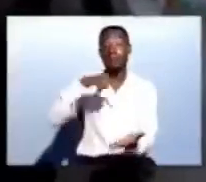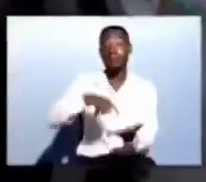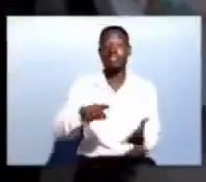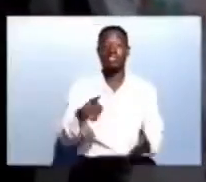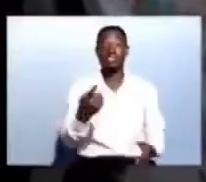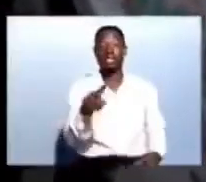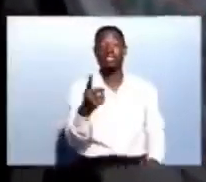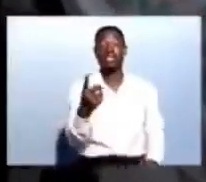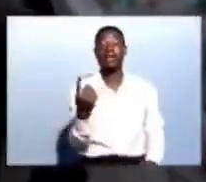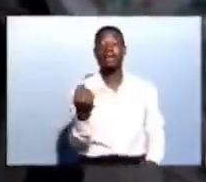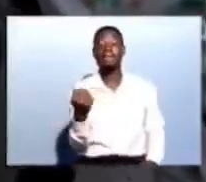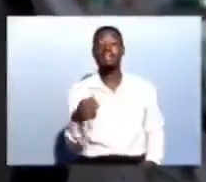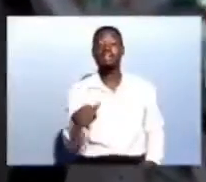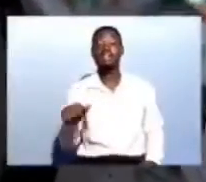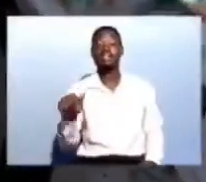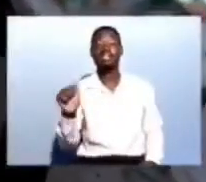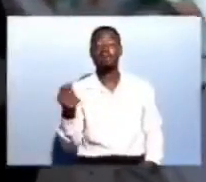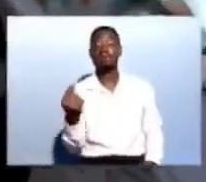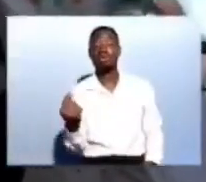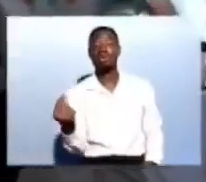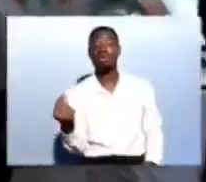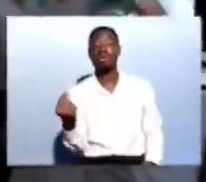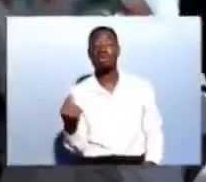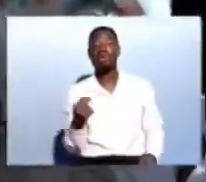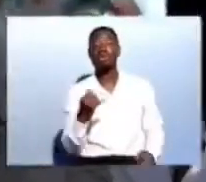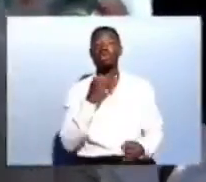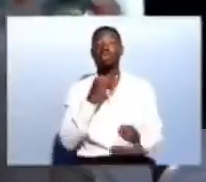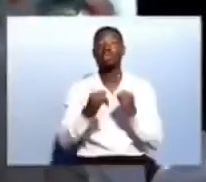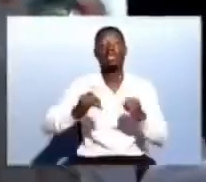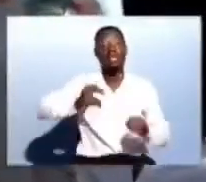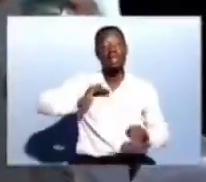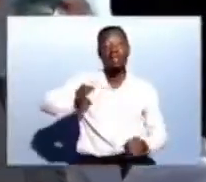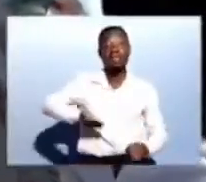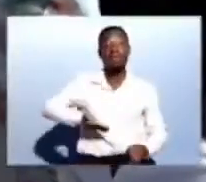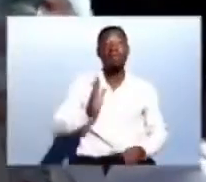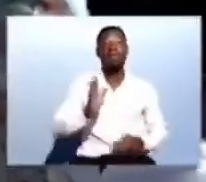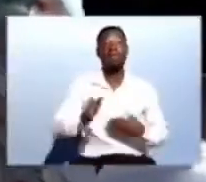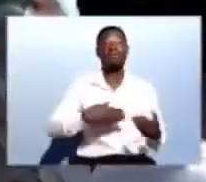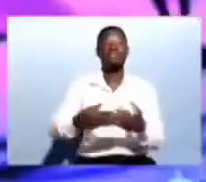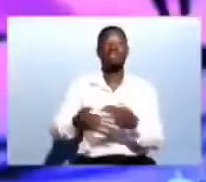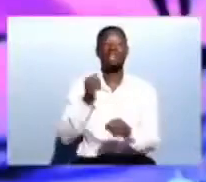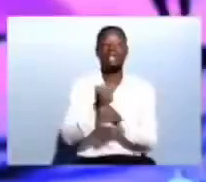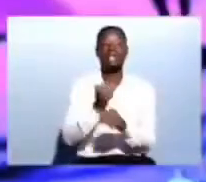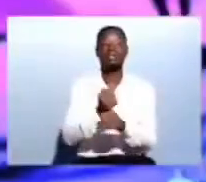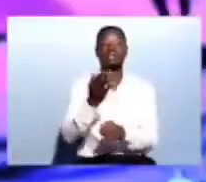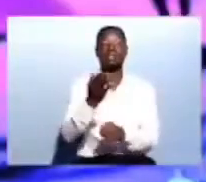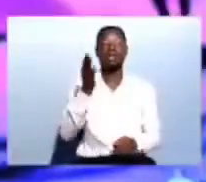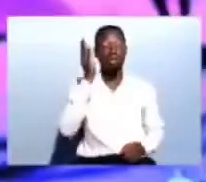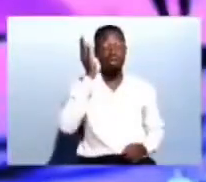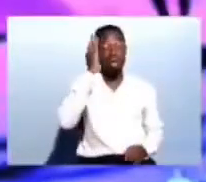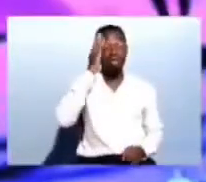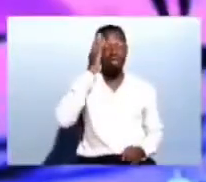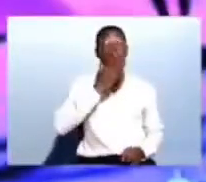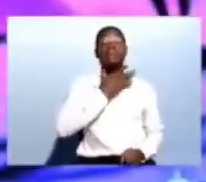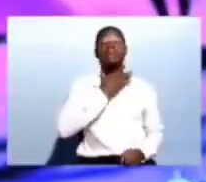nini? Pesa zenyewe za kijungujiko na utaki mkewe afanye kazi. Hivi unajua mahitaji ya mwanamke?